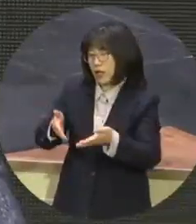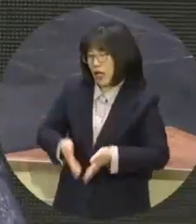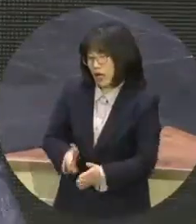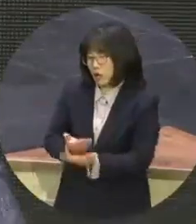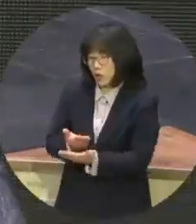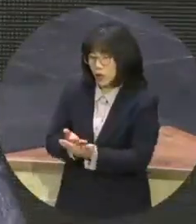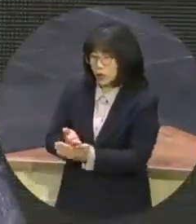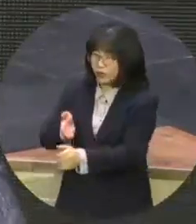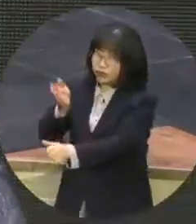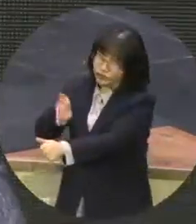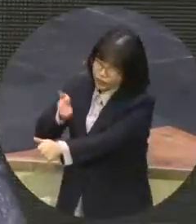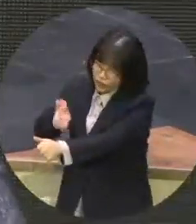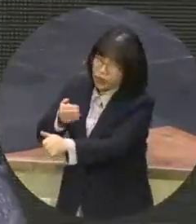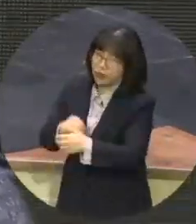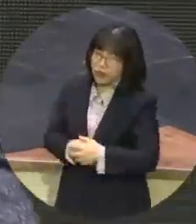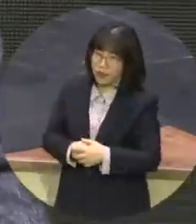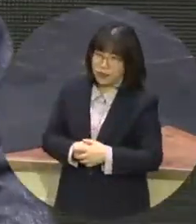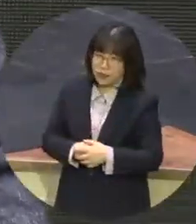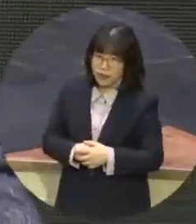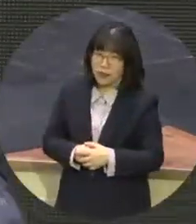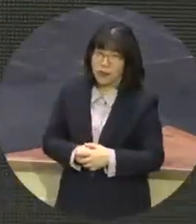누가 거부하겠어요? 그래가지고.